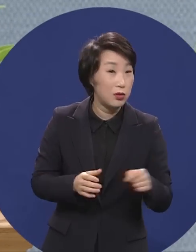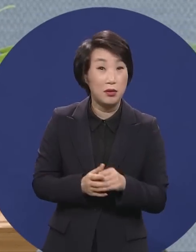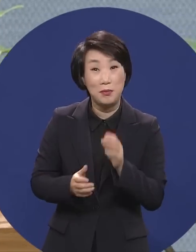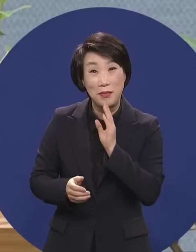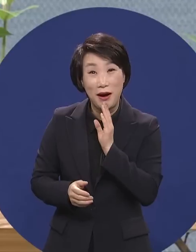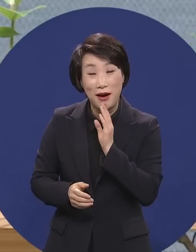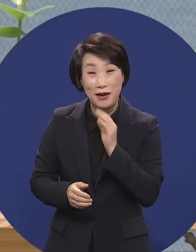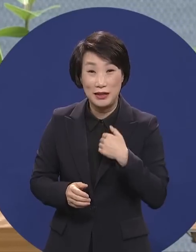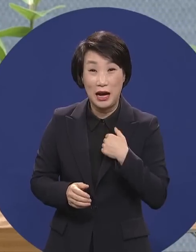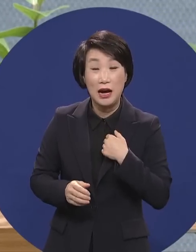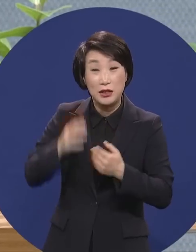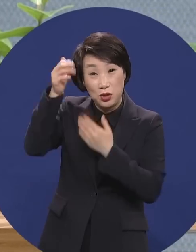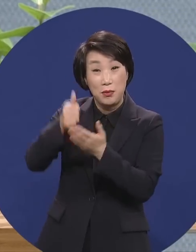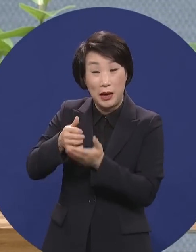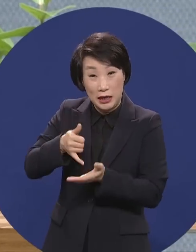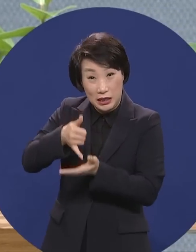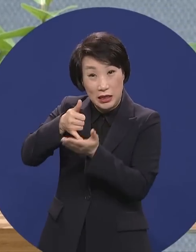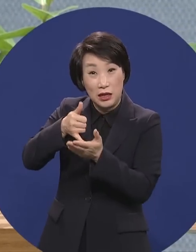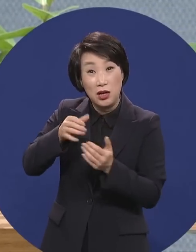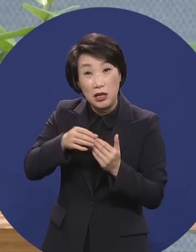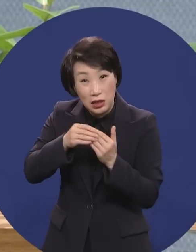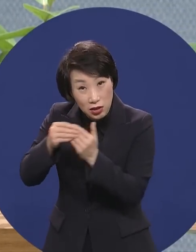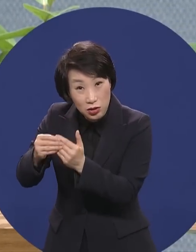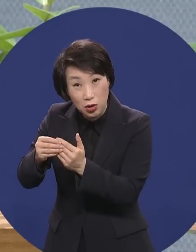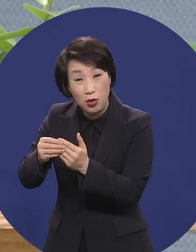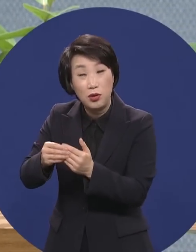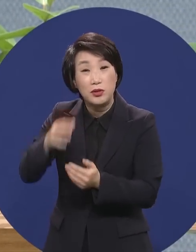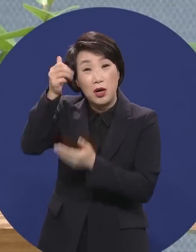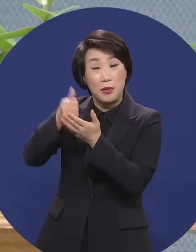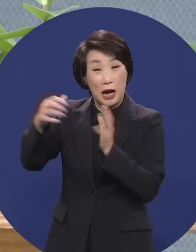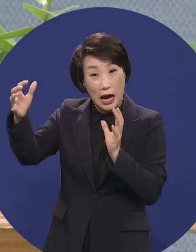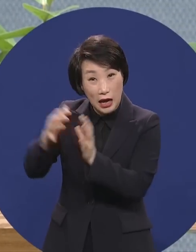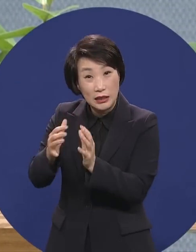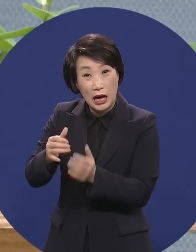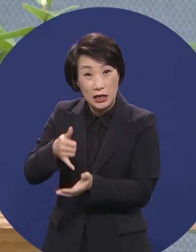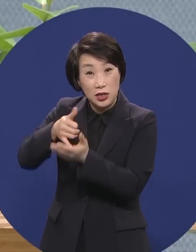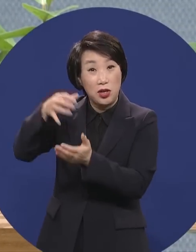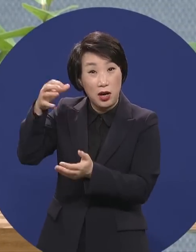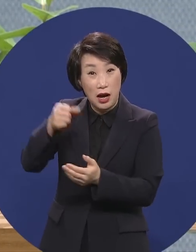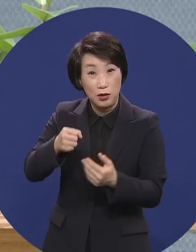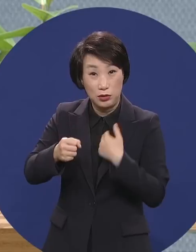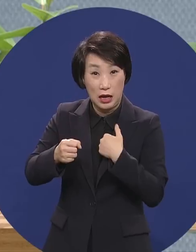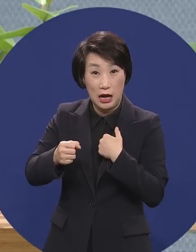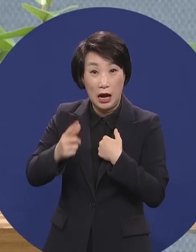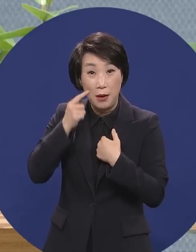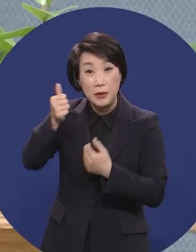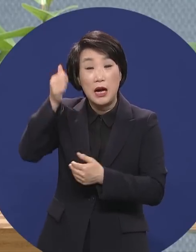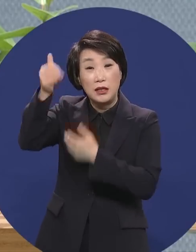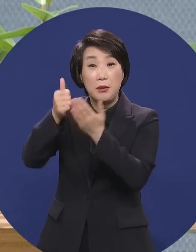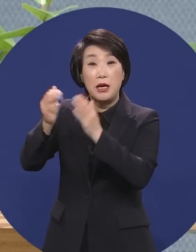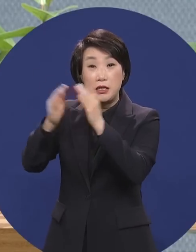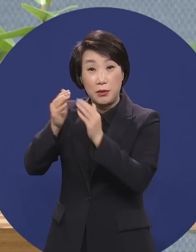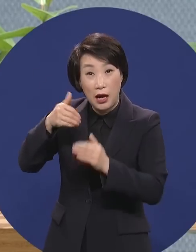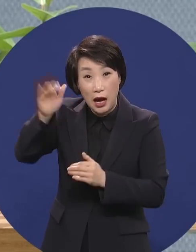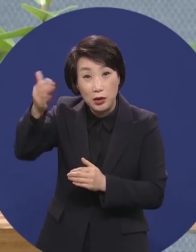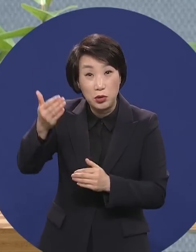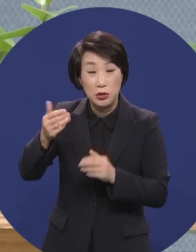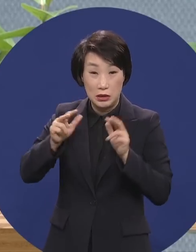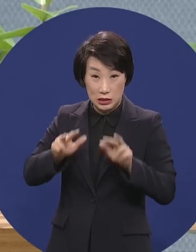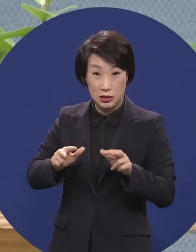내가 성령의 인도 따라 간절한 성령과 하나된 인격 속에서 아버지 집으로 가야 할